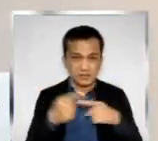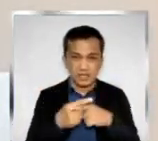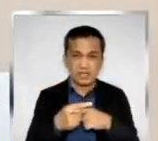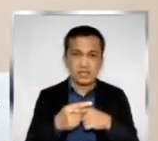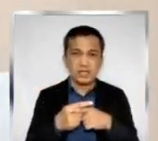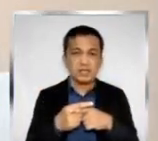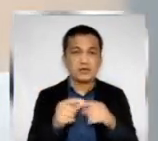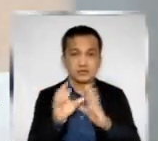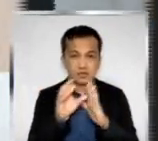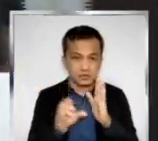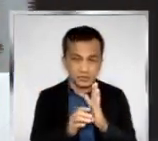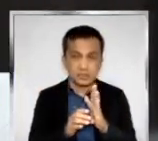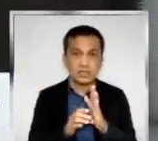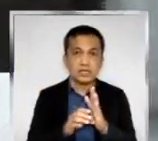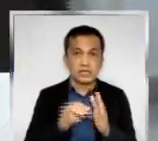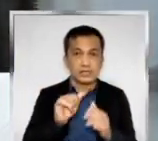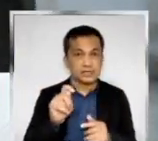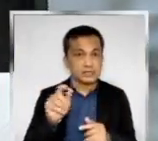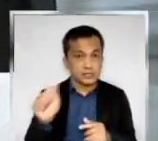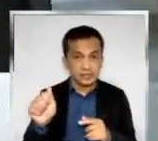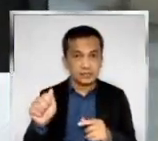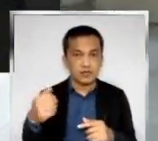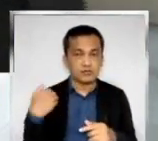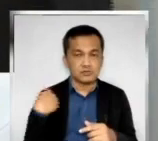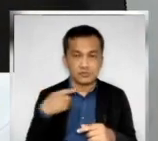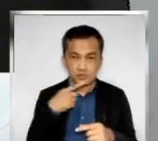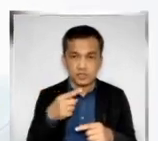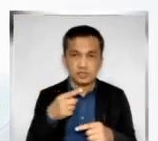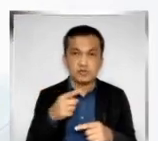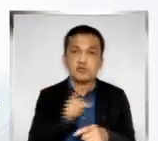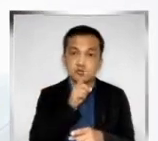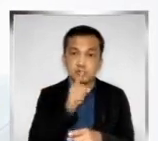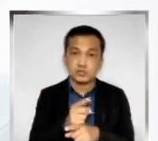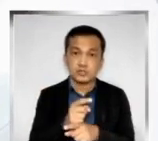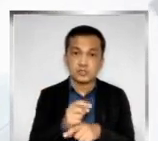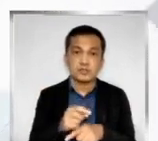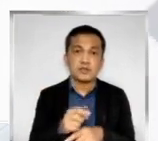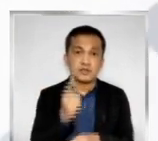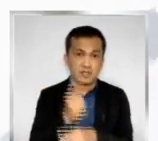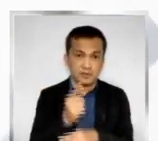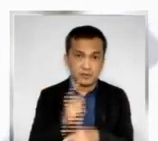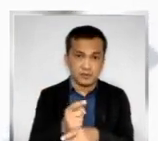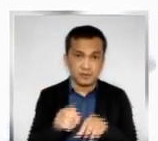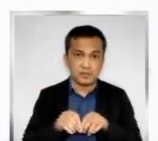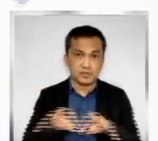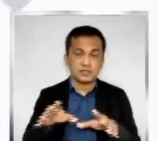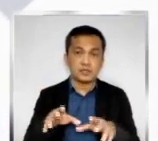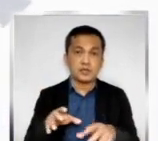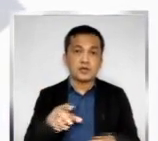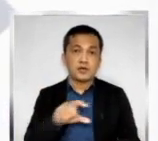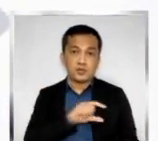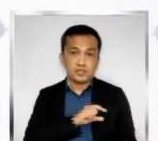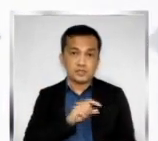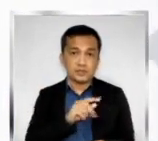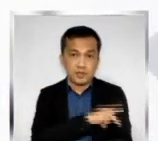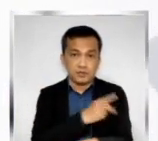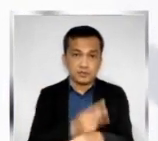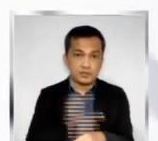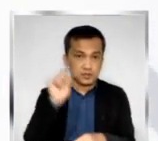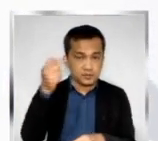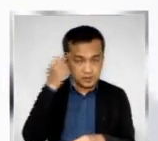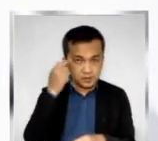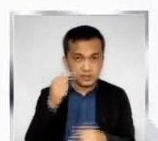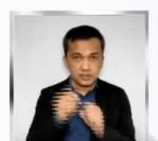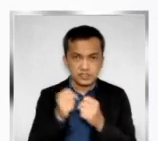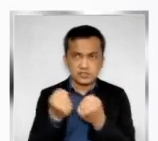raw ay lehitimong pagpapatupad ng police powers ng pamahalaan. All told, sections 4, 5, 6, 7, 8,